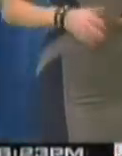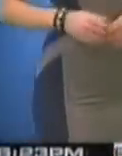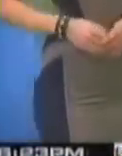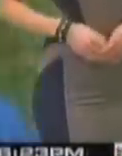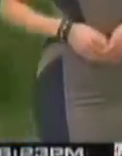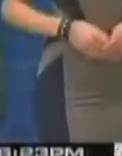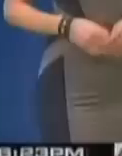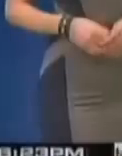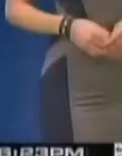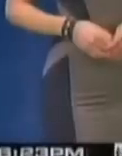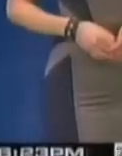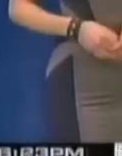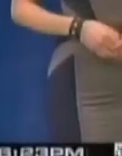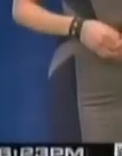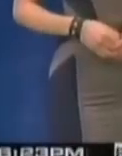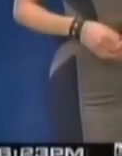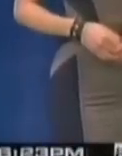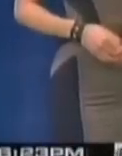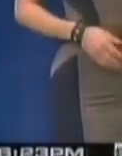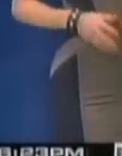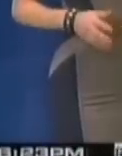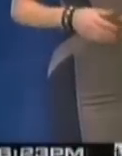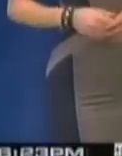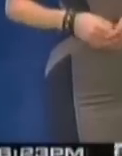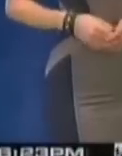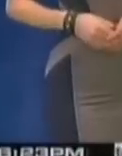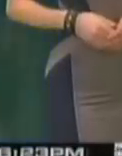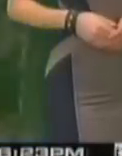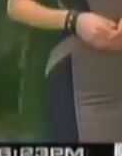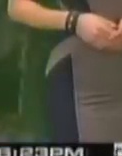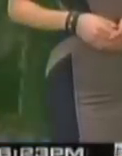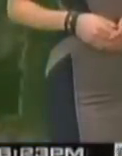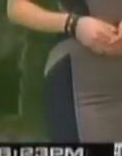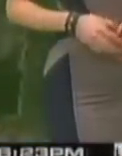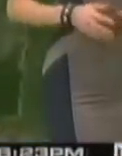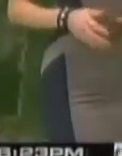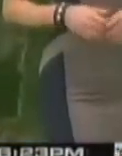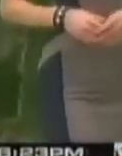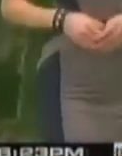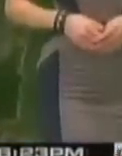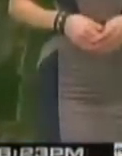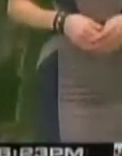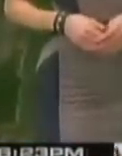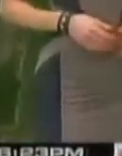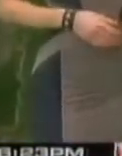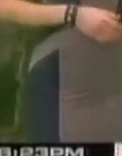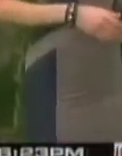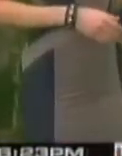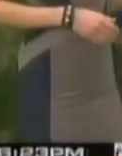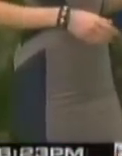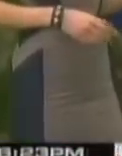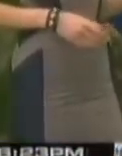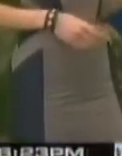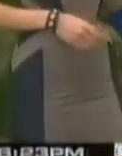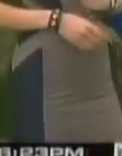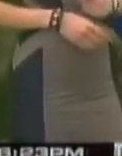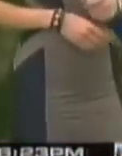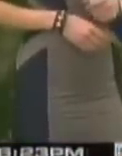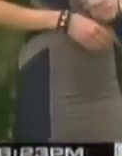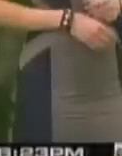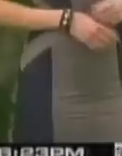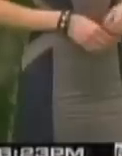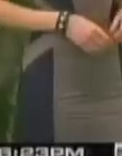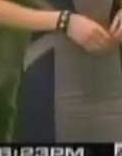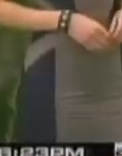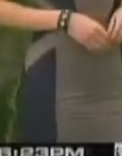Kapatid, medyo maganda-ganda ang buwan naman nung araw ngayong Linggo. Nung Sabado kasi, tuluyan nang nagpaalam sa ating bansa ang bagyong